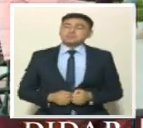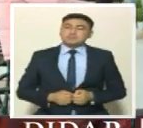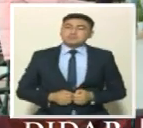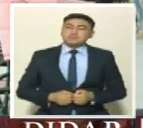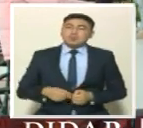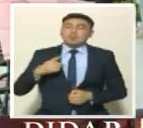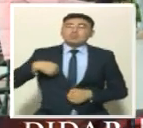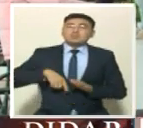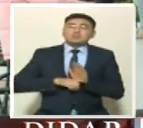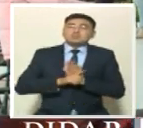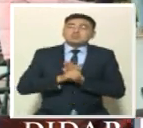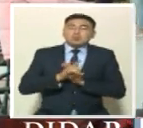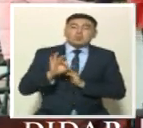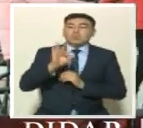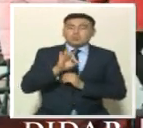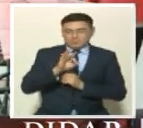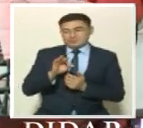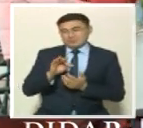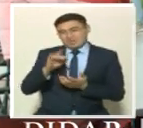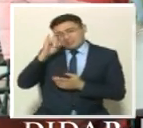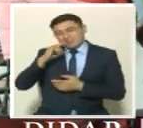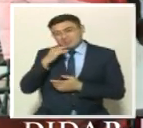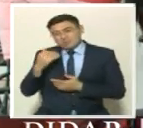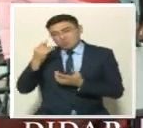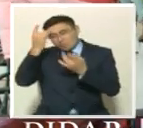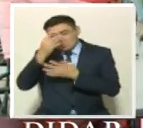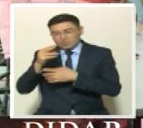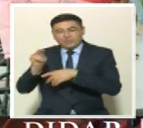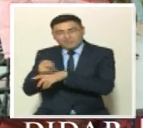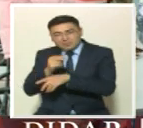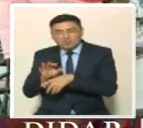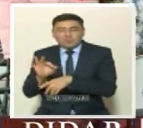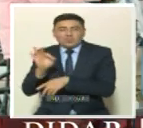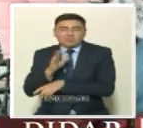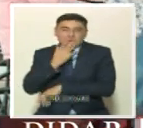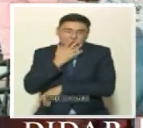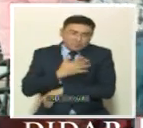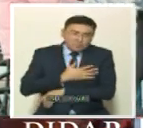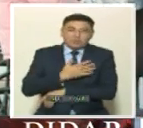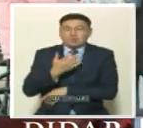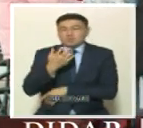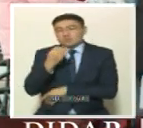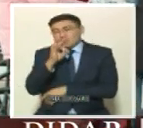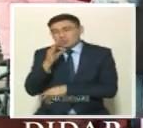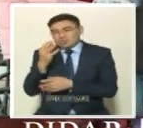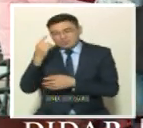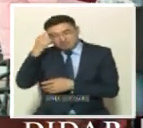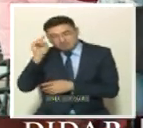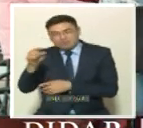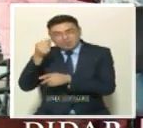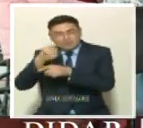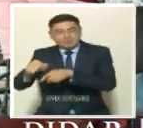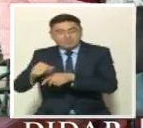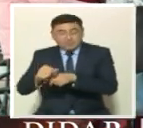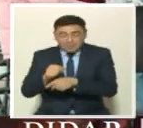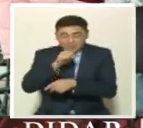Мы начали снимать этот сериал, освещающий наше национальное воспитание, настоящую любовь и идею победы. Кроме того, мы думаем, что благодаря съемкам